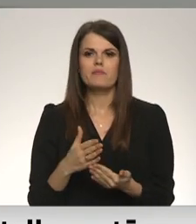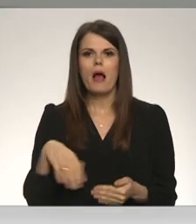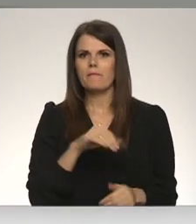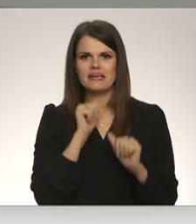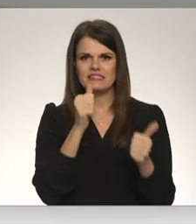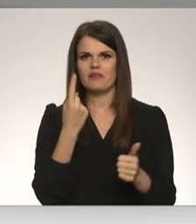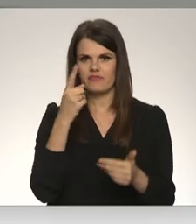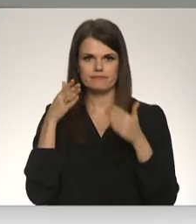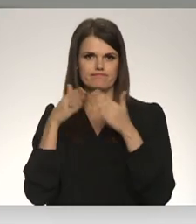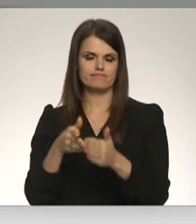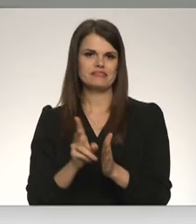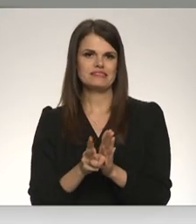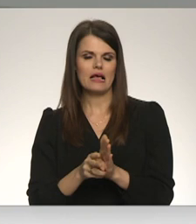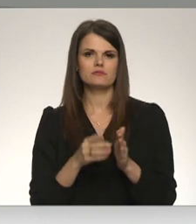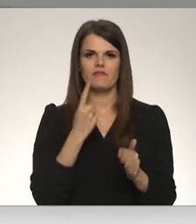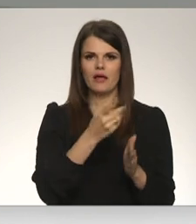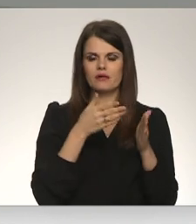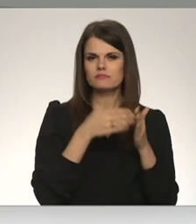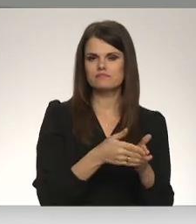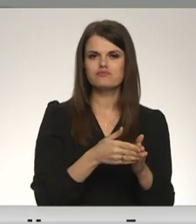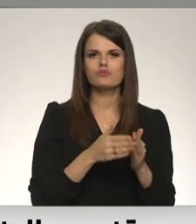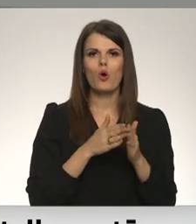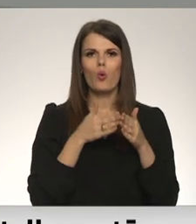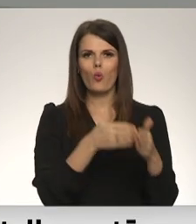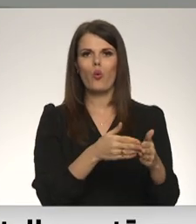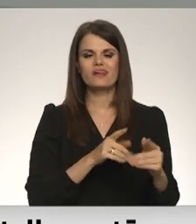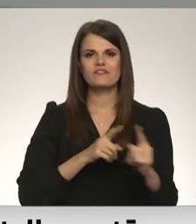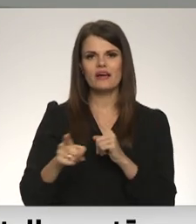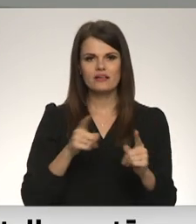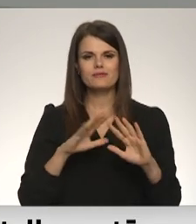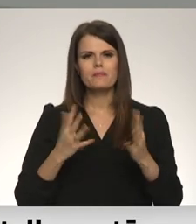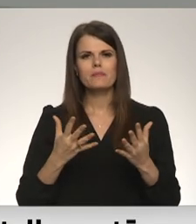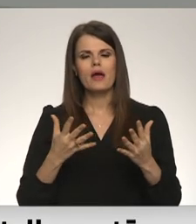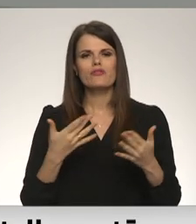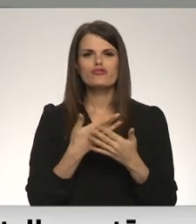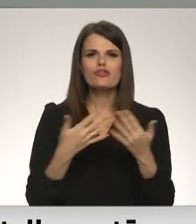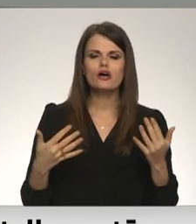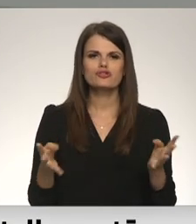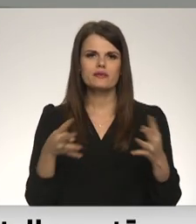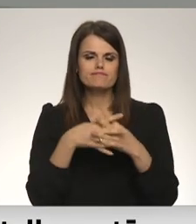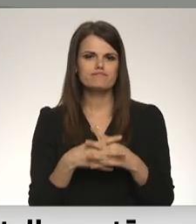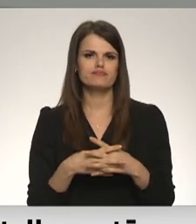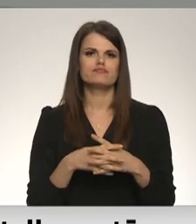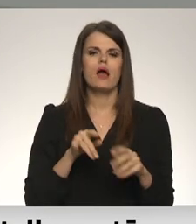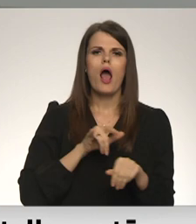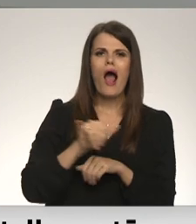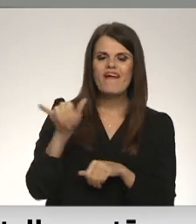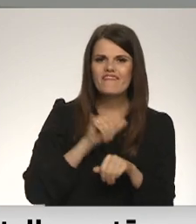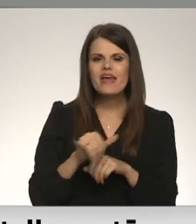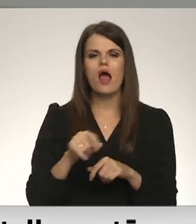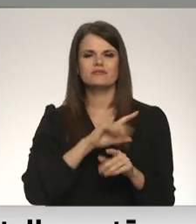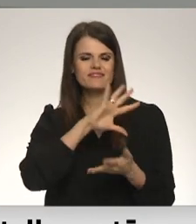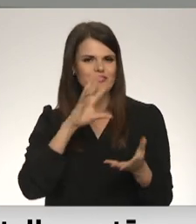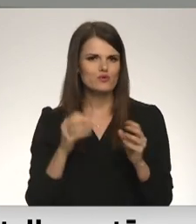uz dzelzceļu vai uz kuģiem vai uz transportu. Principā multimodālie pārvadājumi, tai skaitā arī aviācijas bloks ir